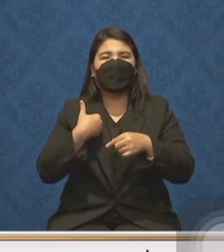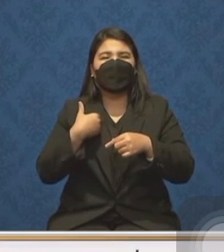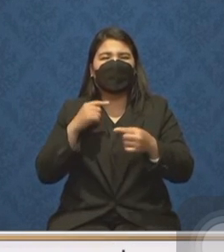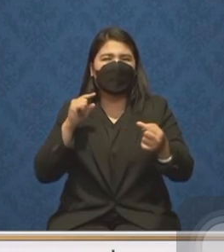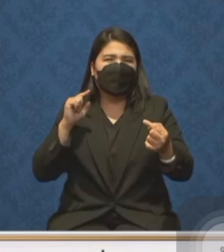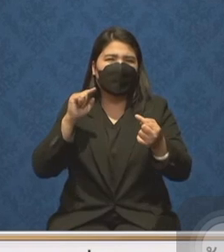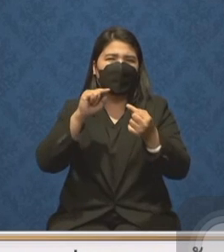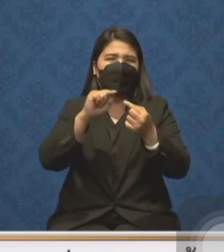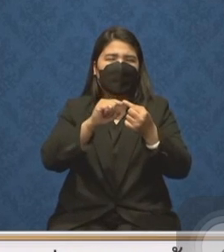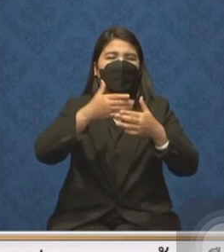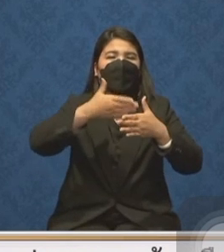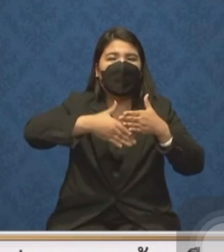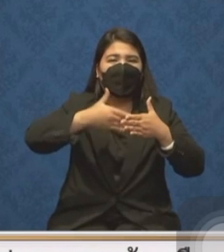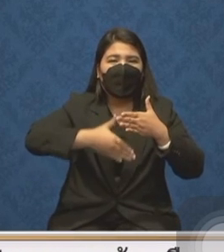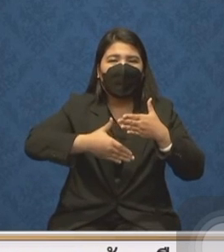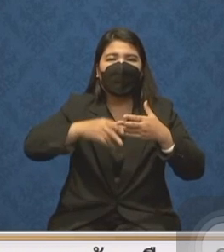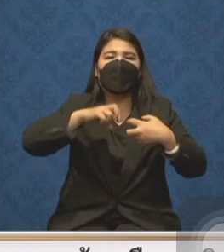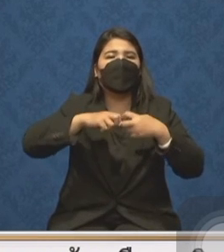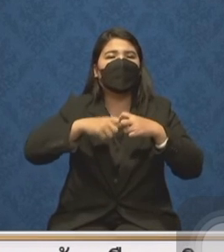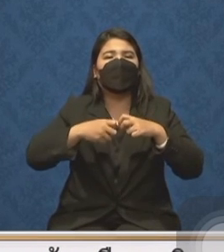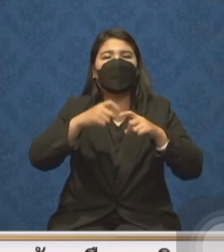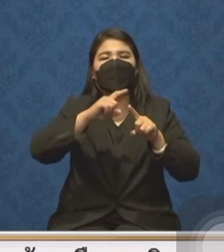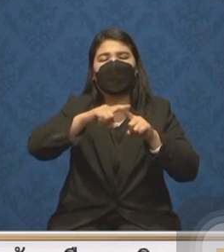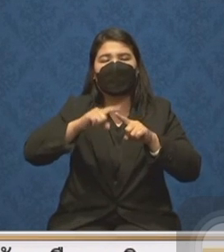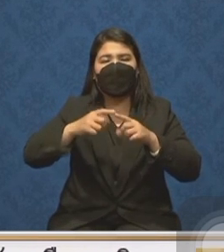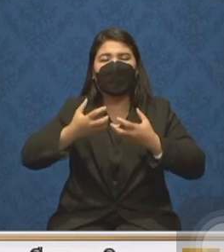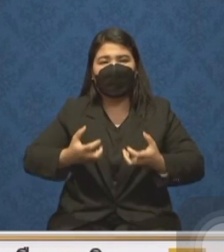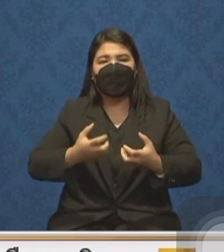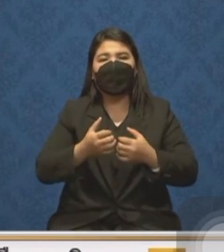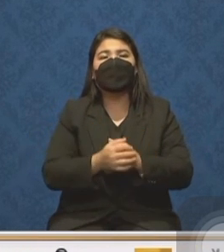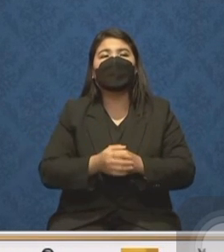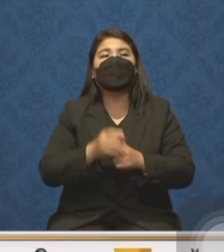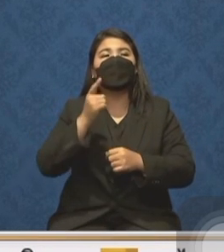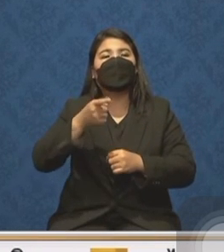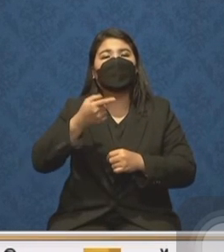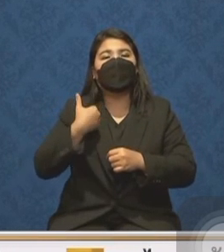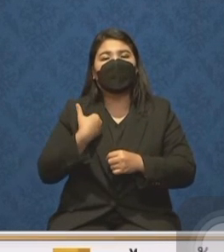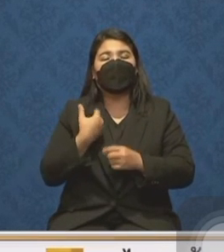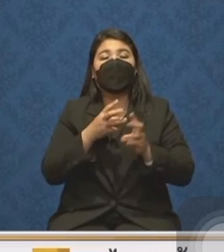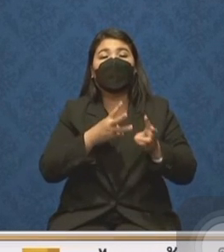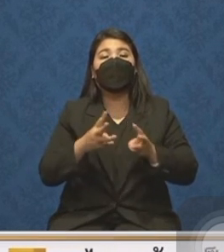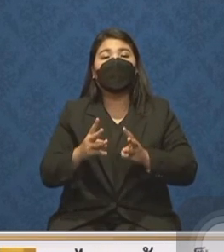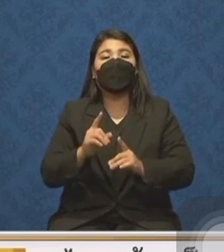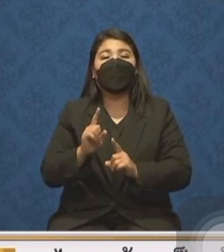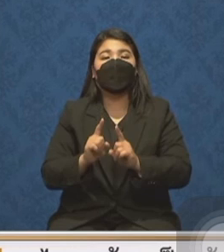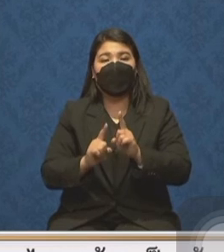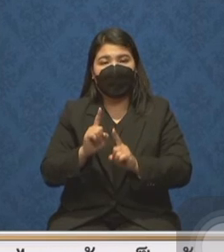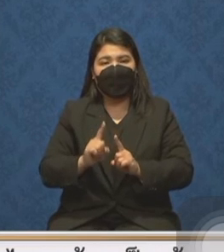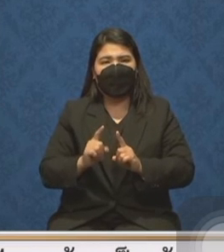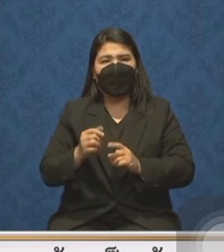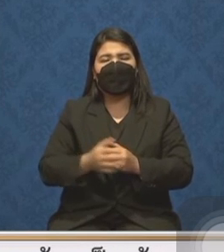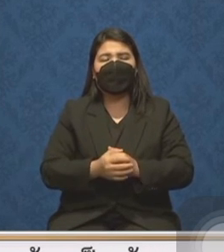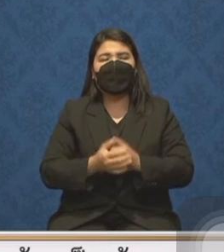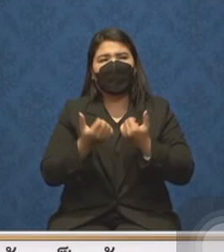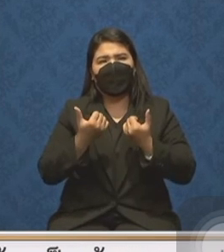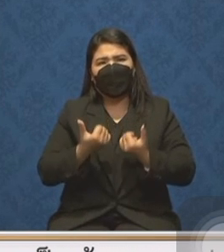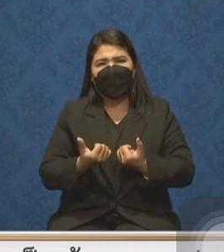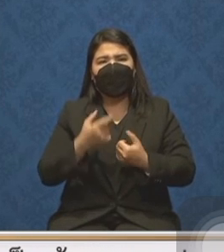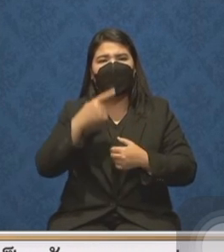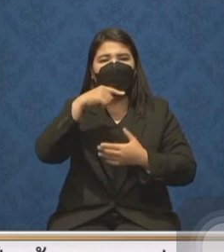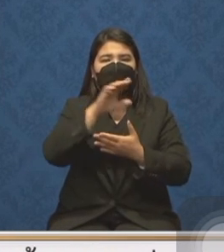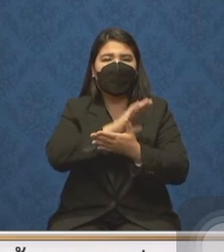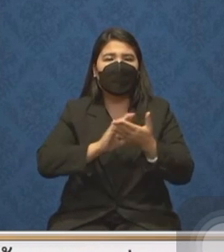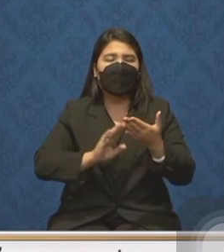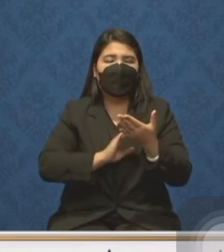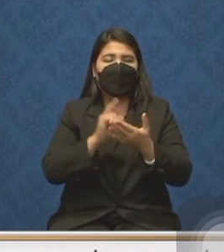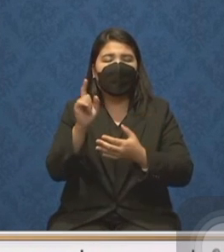นึ่งนะครับจริงๆแล้วเรามีตัววัดนะครับว่าประเทศของเรานั้นอยู่ในสภาวะไหนเนี่ยมีหล